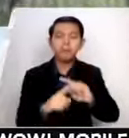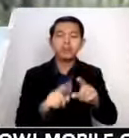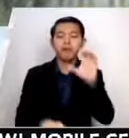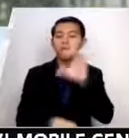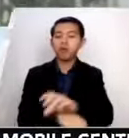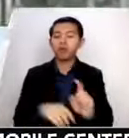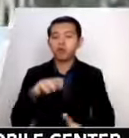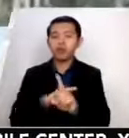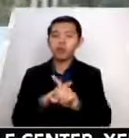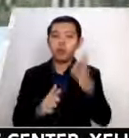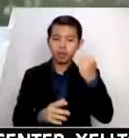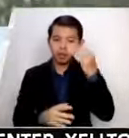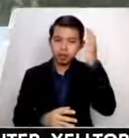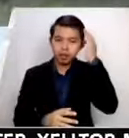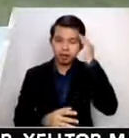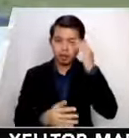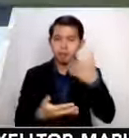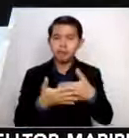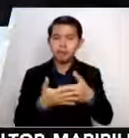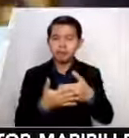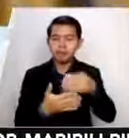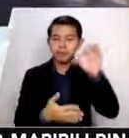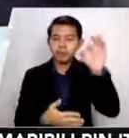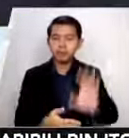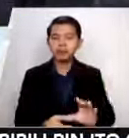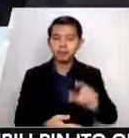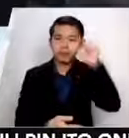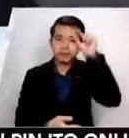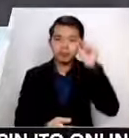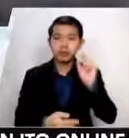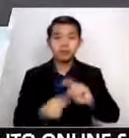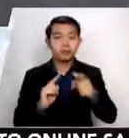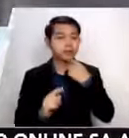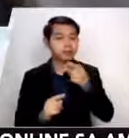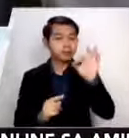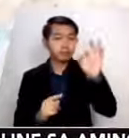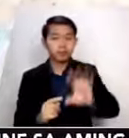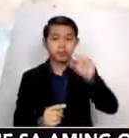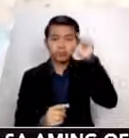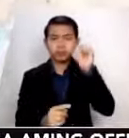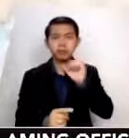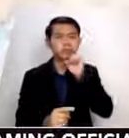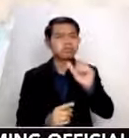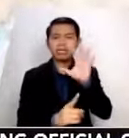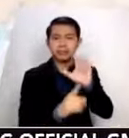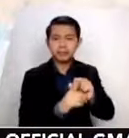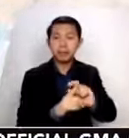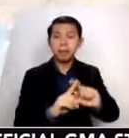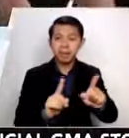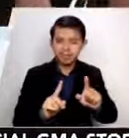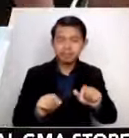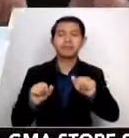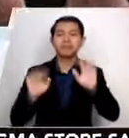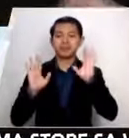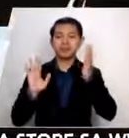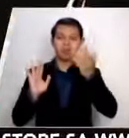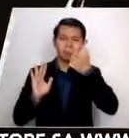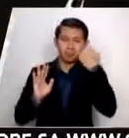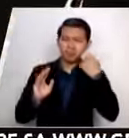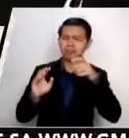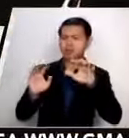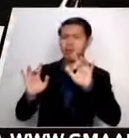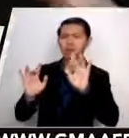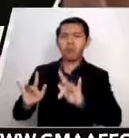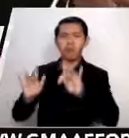Kiboy hindi inaresto si Kiboy sumuko raw siya dahil naawa na umano sa mga miyembro ng kjc an arrest is only